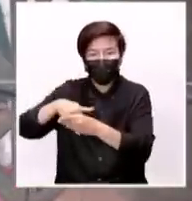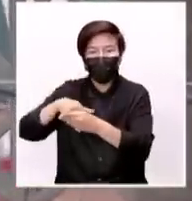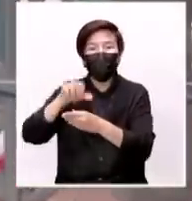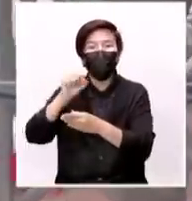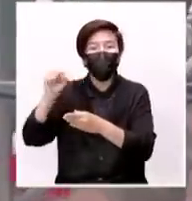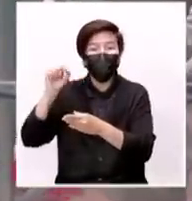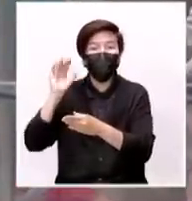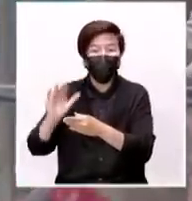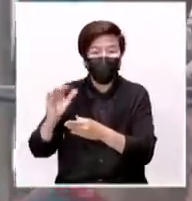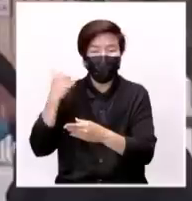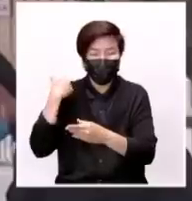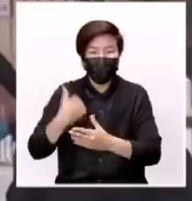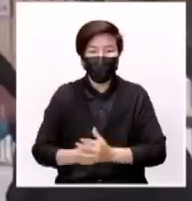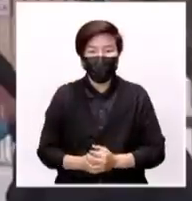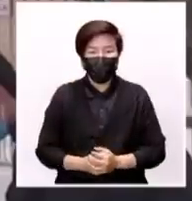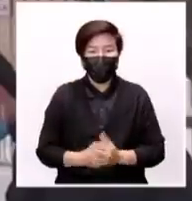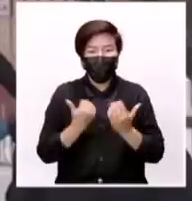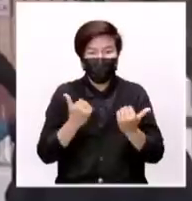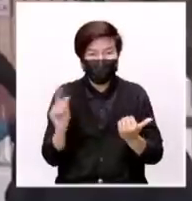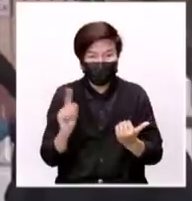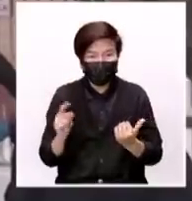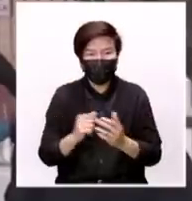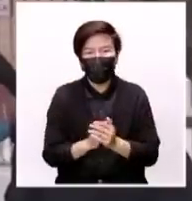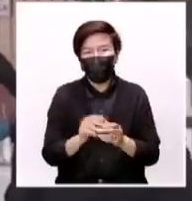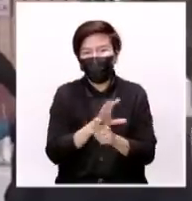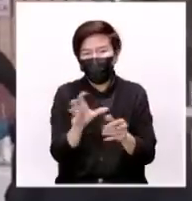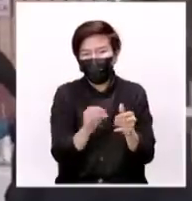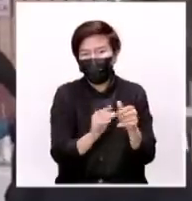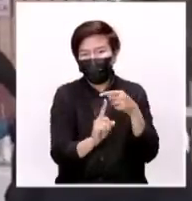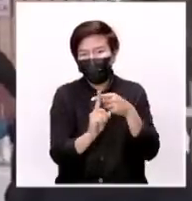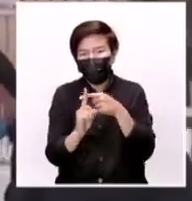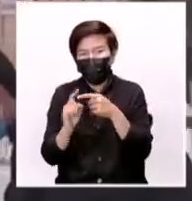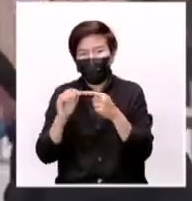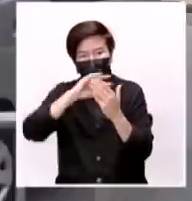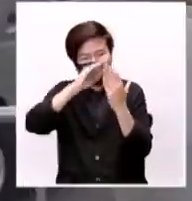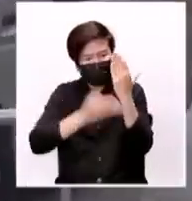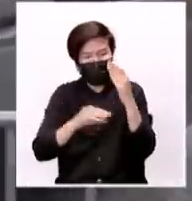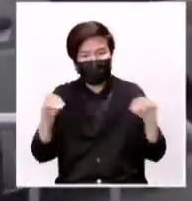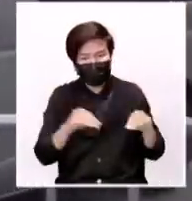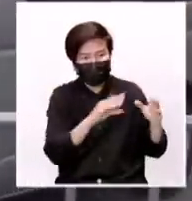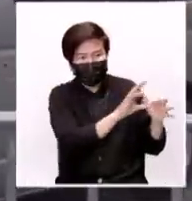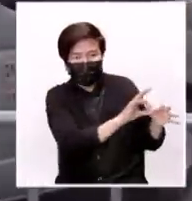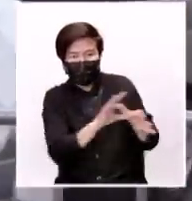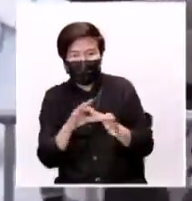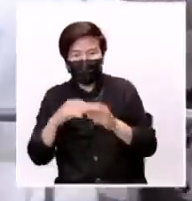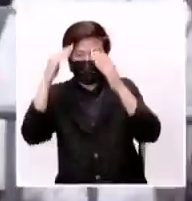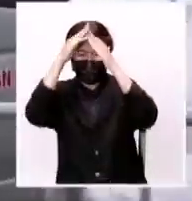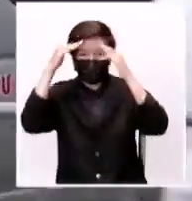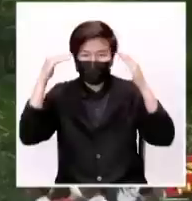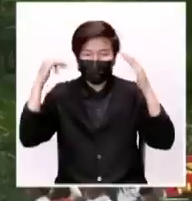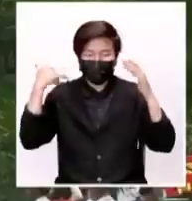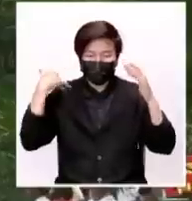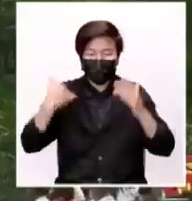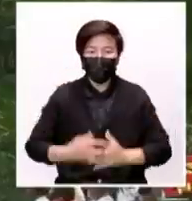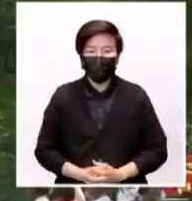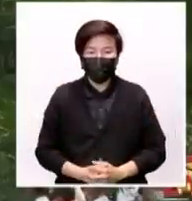าเวียดนามด้วยซึ่งจำนวนผู้ติดเชื้อที่เพิ่มขึ้นอย่างรวดเร็วในประเทศเพื่อนบ้านกำลังส่งผลกระทบมาถึงเวียดนามอย่างเลี่ยงไม่ได้นะคะเพรา